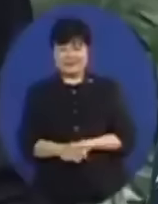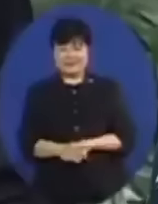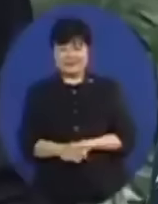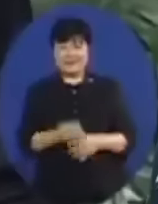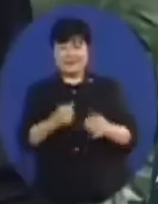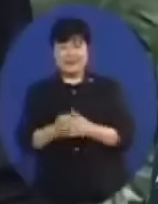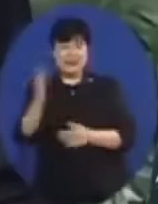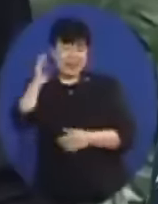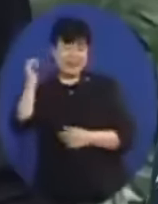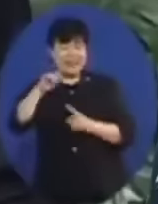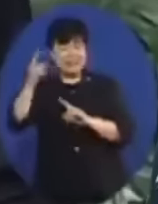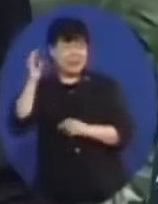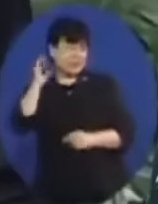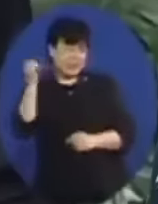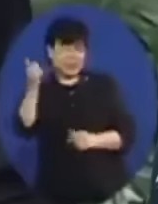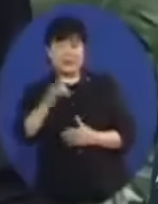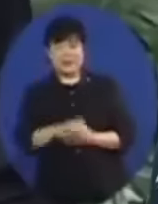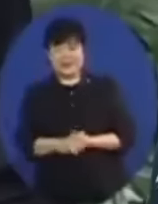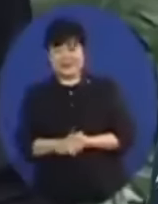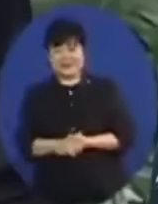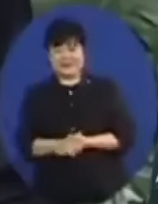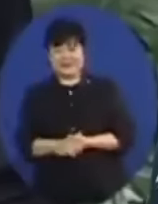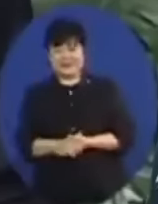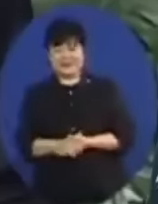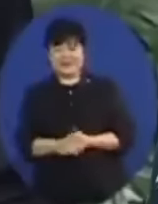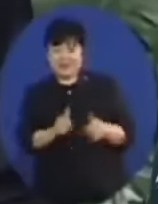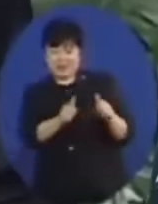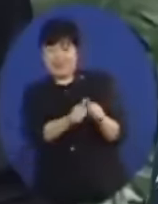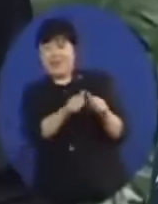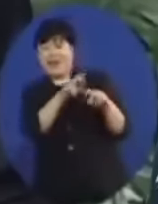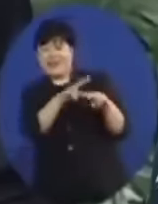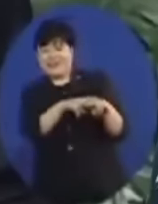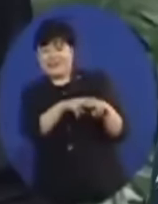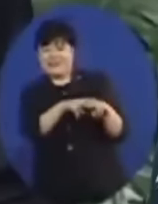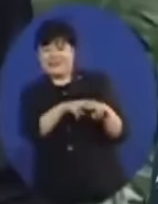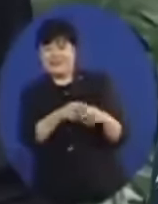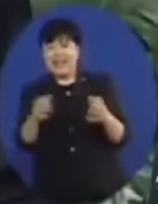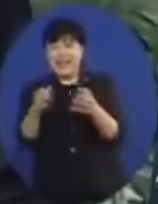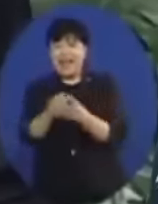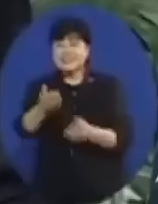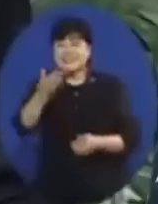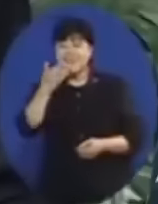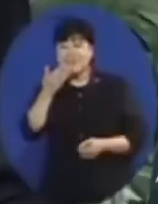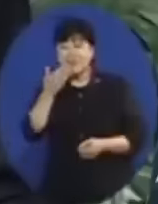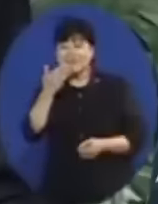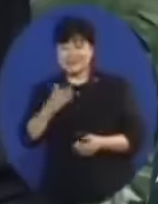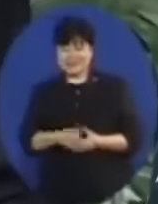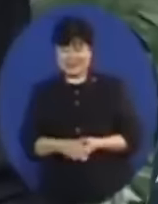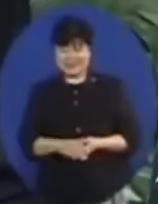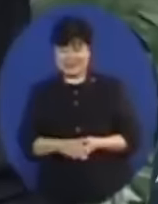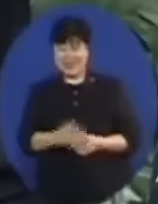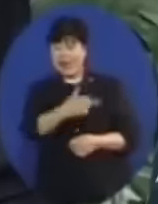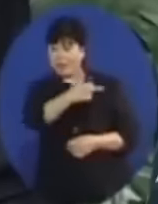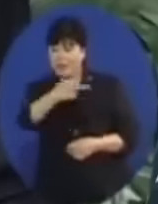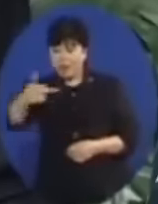그런데 내가 대통령님 바로 옆에 앉아 같이 식사를 하는데